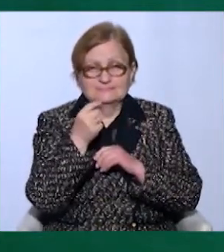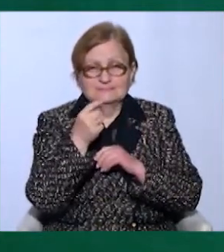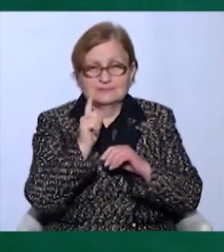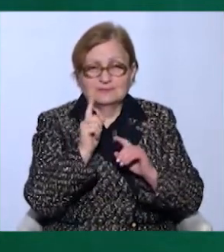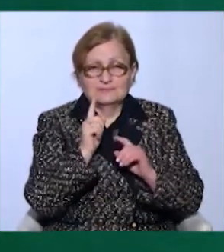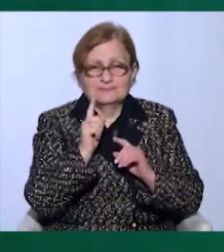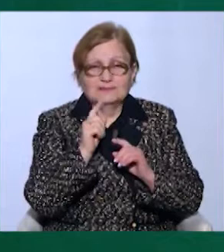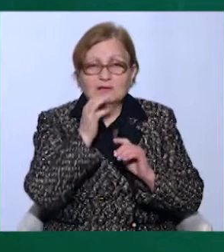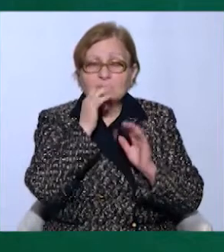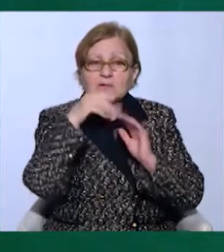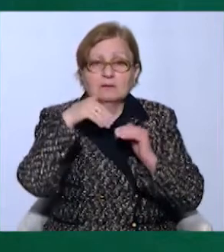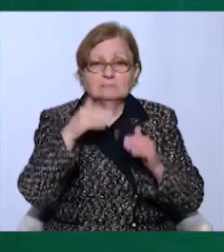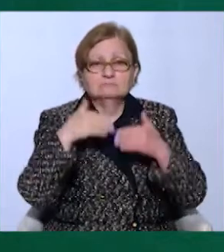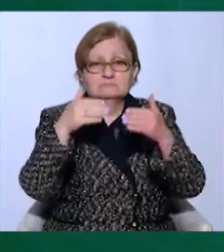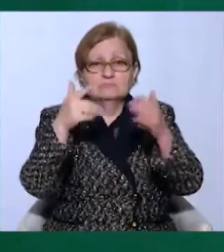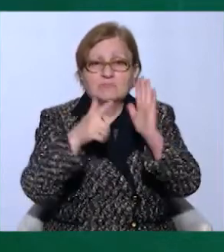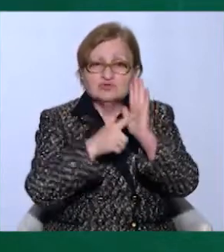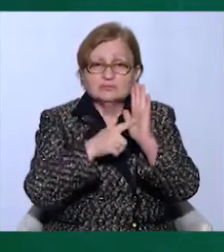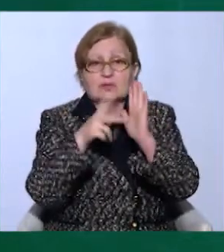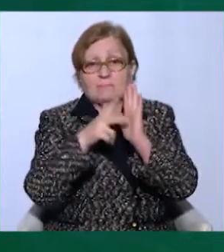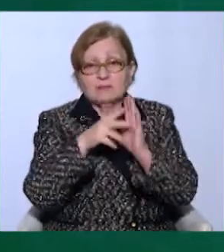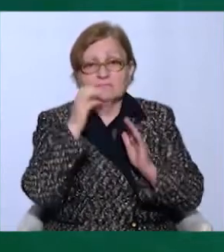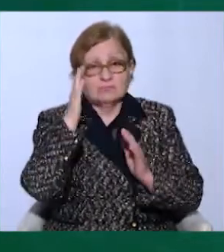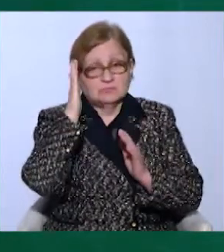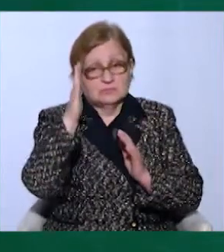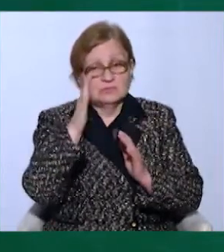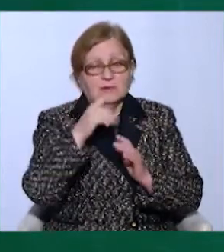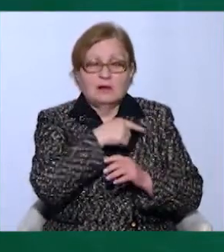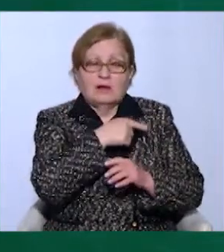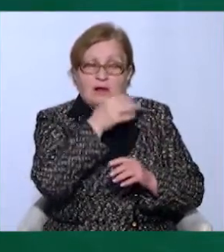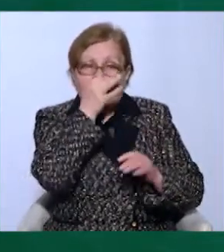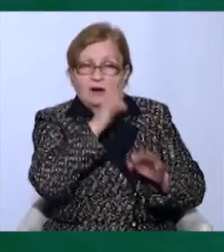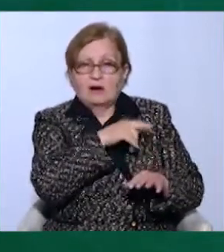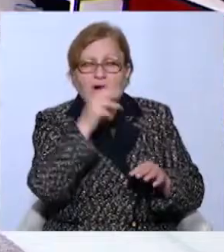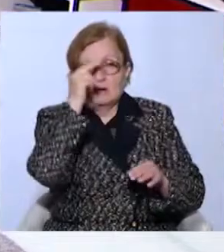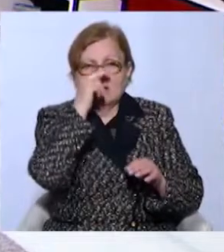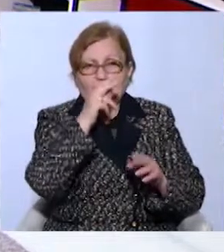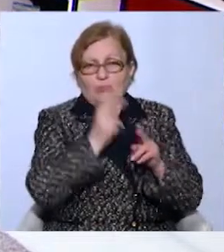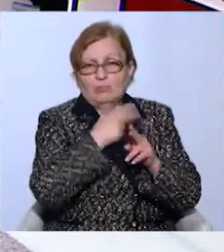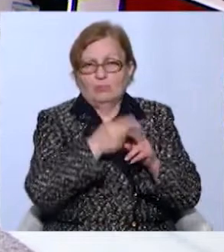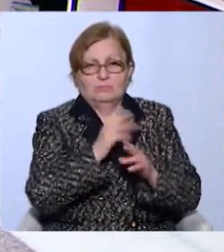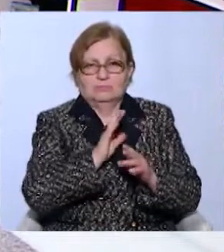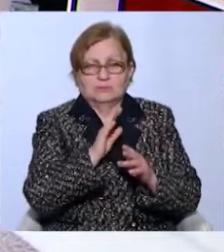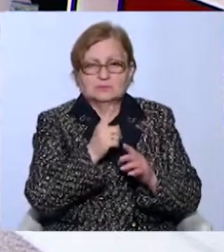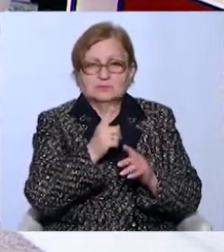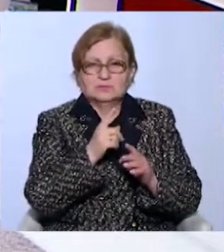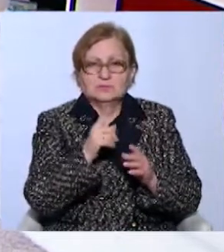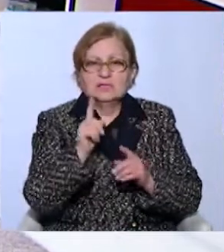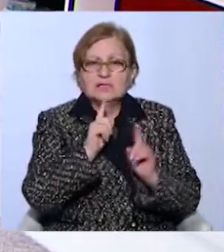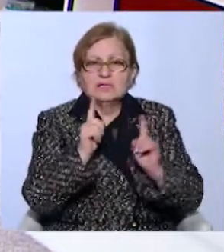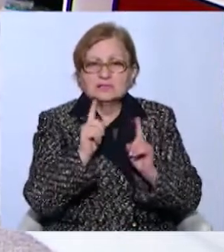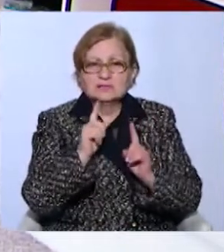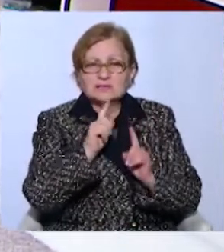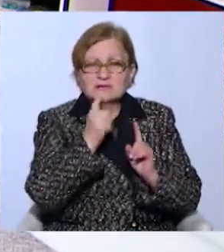me deklaşi, me şüde, merveşi ark kondet, ez çarçeleli hinca damas, me vambobta sulgavi meoreb,